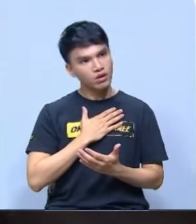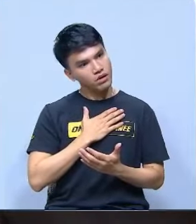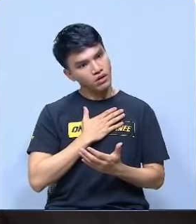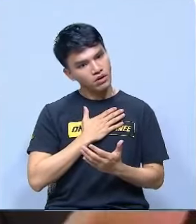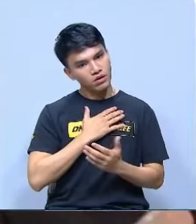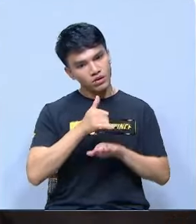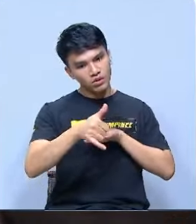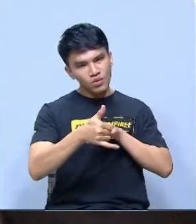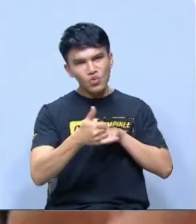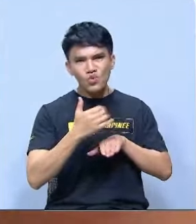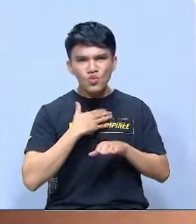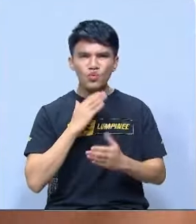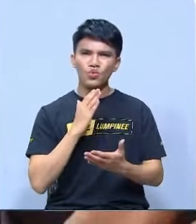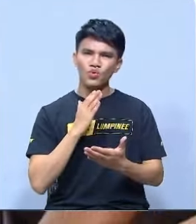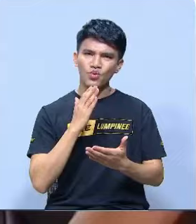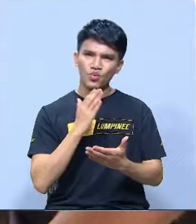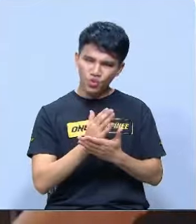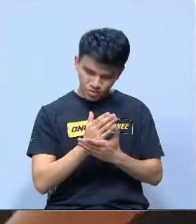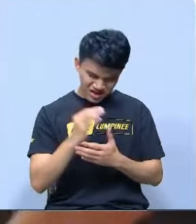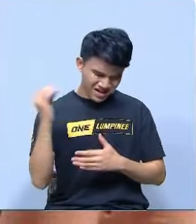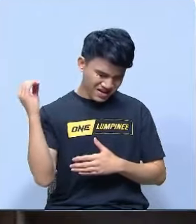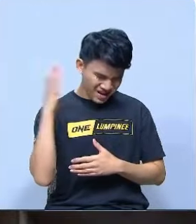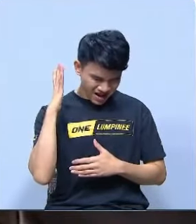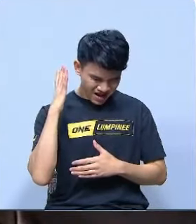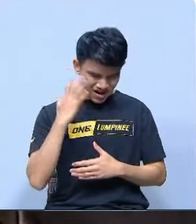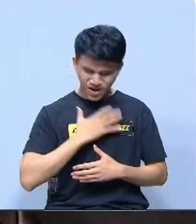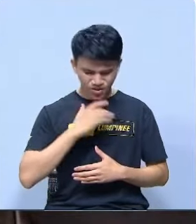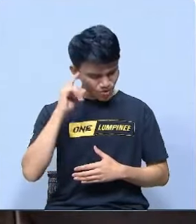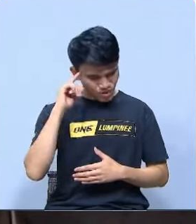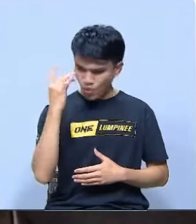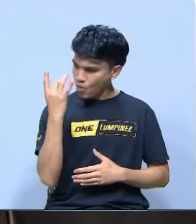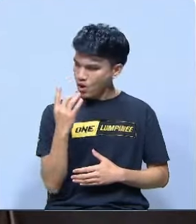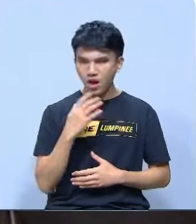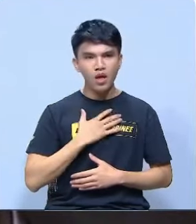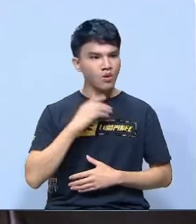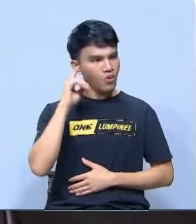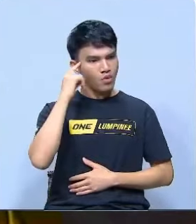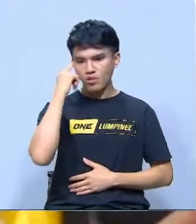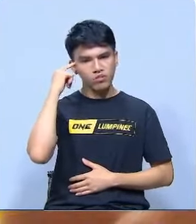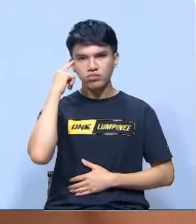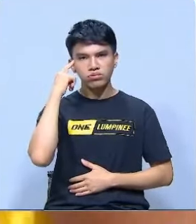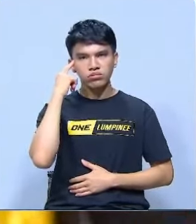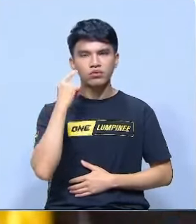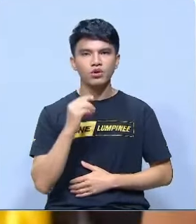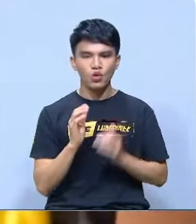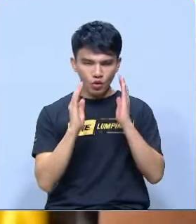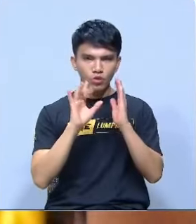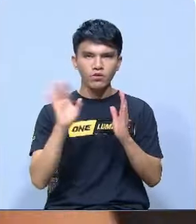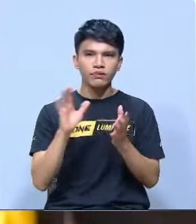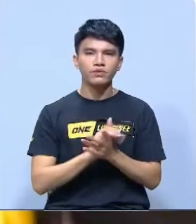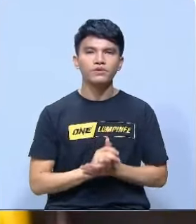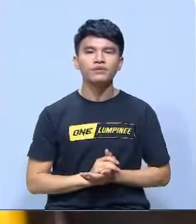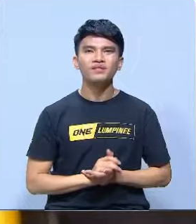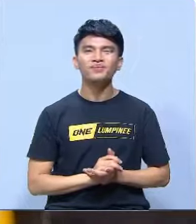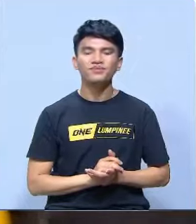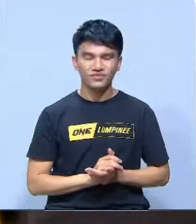ว่าเบรกตั้งแต่แรกตั้งแต่ที่ชนแล้วตั้งแต่ที่มีเสียงแต่หนูอะไม่รู้ว่าเกิดอะไร ตกมาแต่คนใช่ไหม ใช่ค่ะตกมาแต่คน คือไ